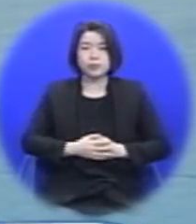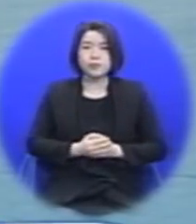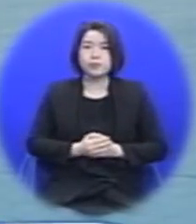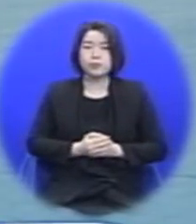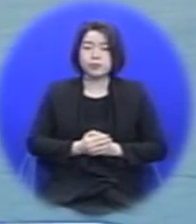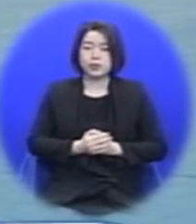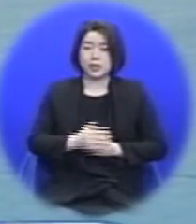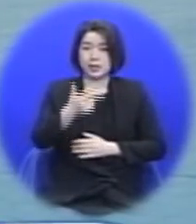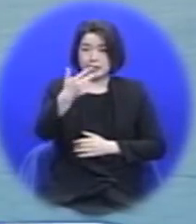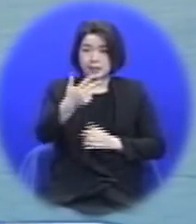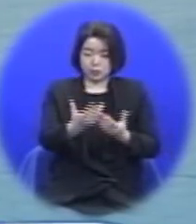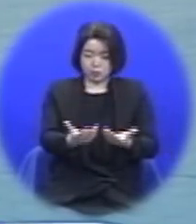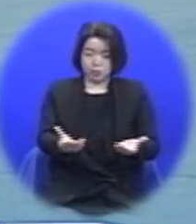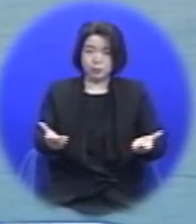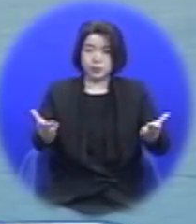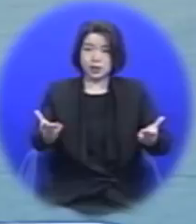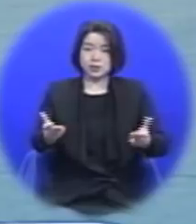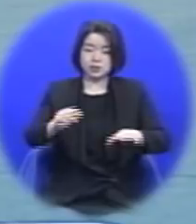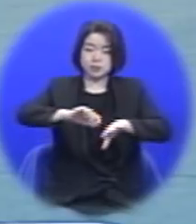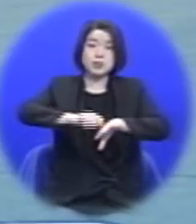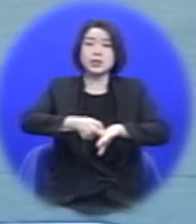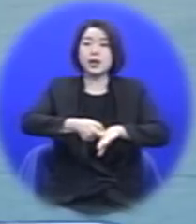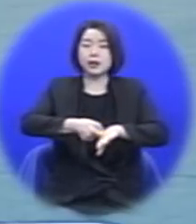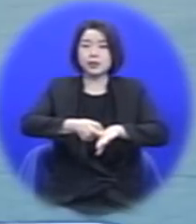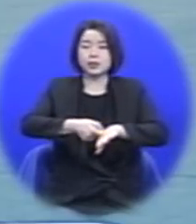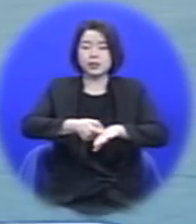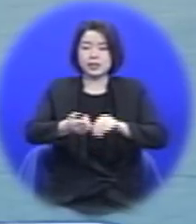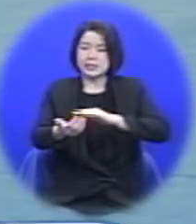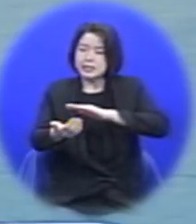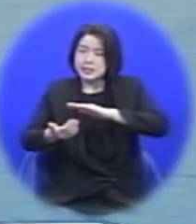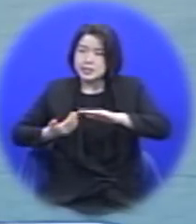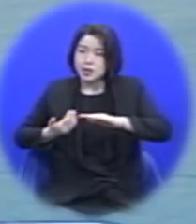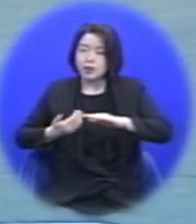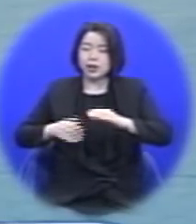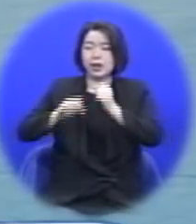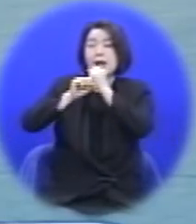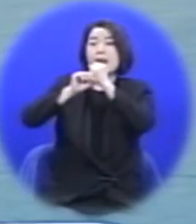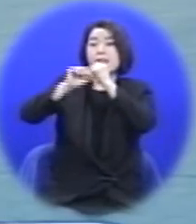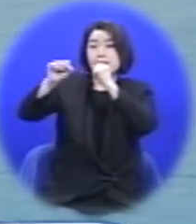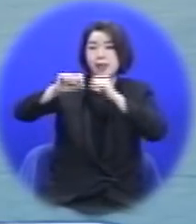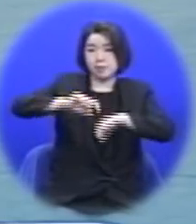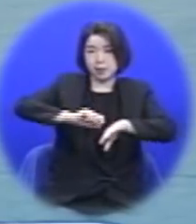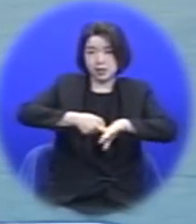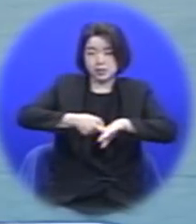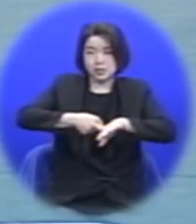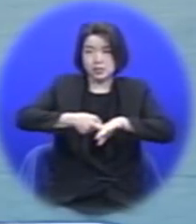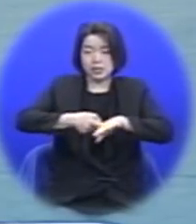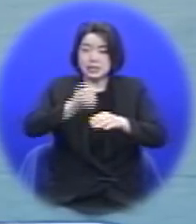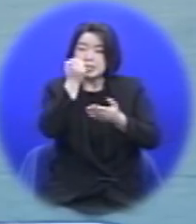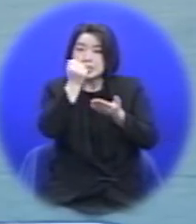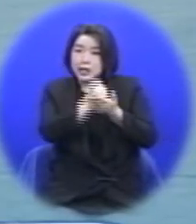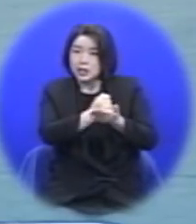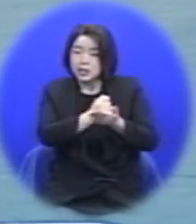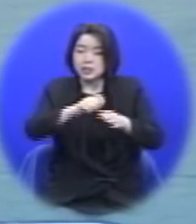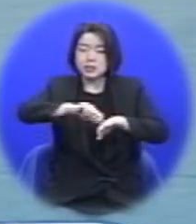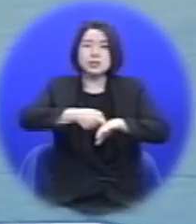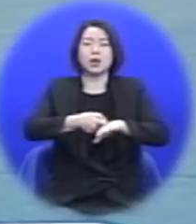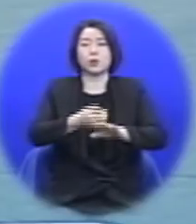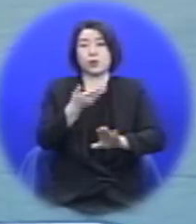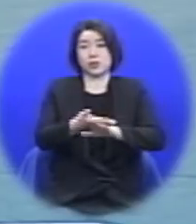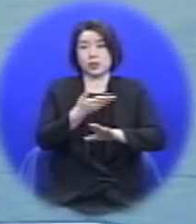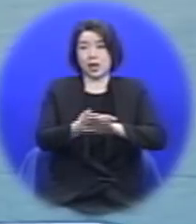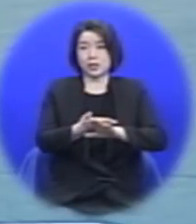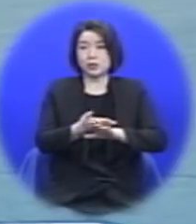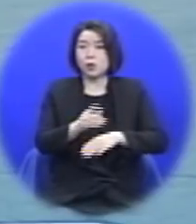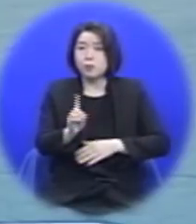일곱 대접의 재앙이 그전에 있었던 나팔 재앙이나 인의 재앙과 다른 차이는